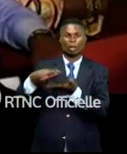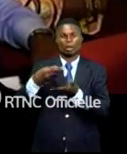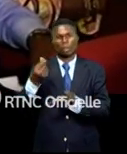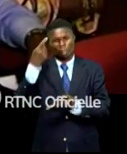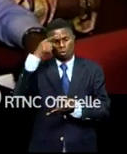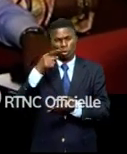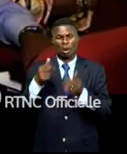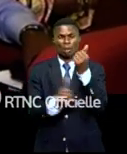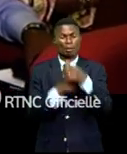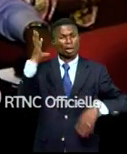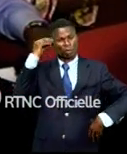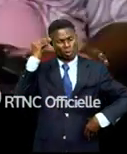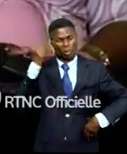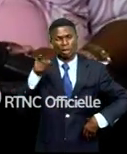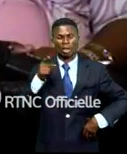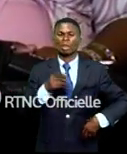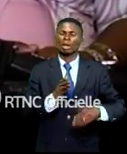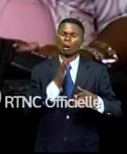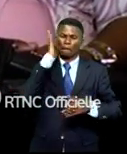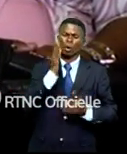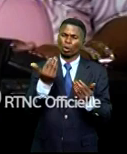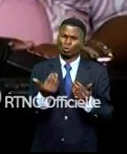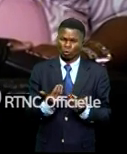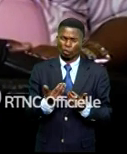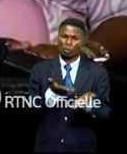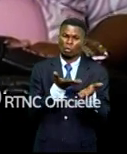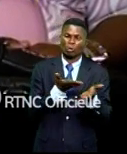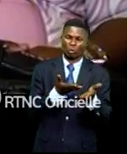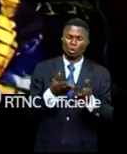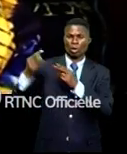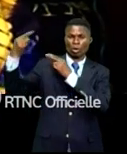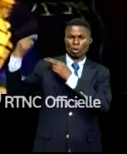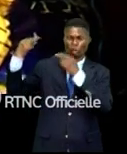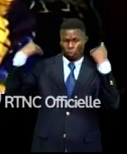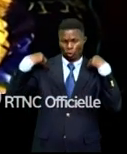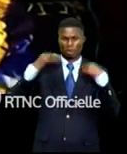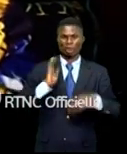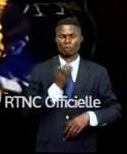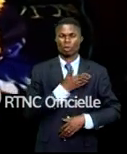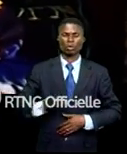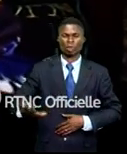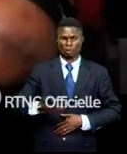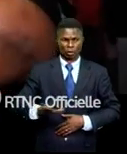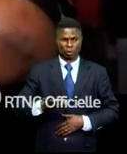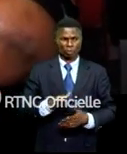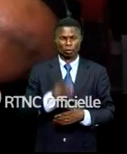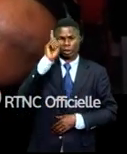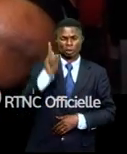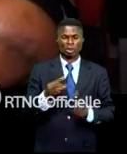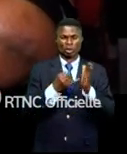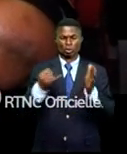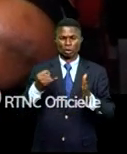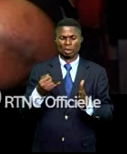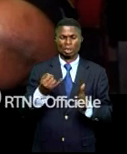direction des personnes tant physique que morale, de bonne volonté, surtout aux dirigeants de la République démocratique du Congo. 160